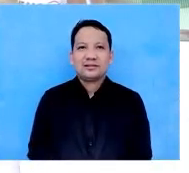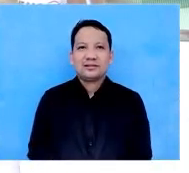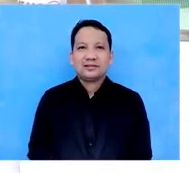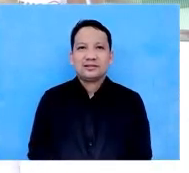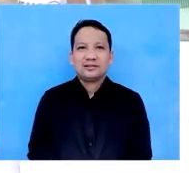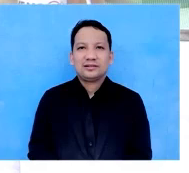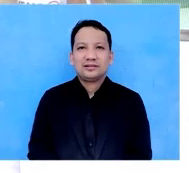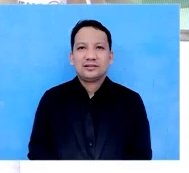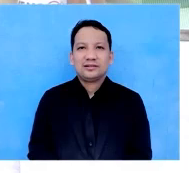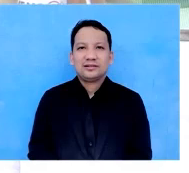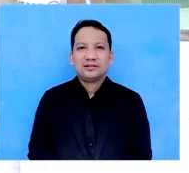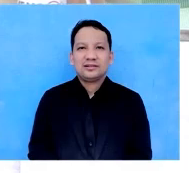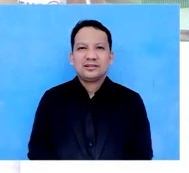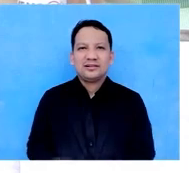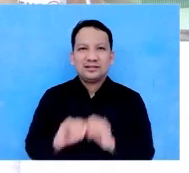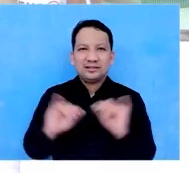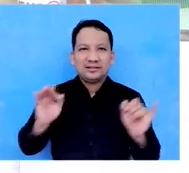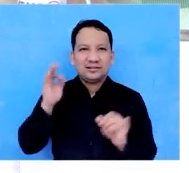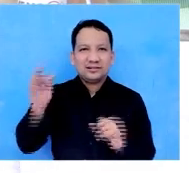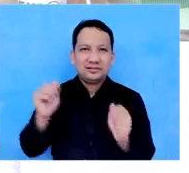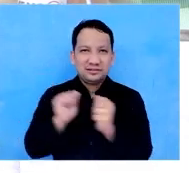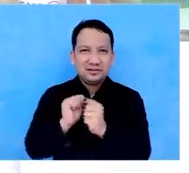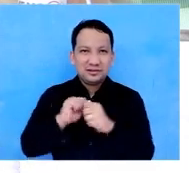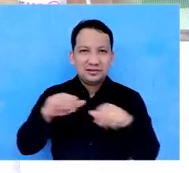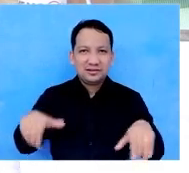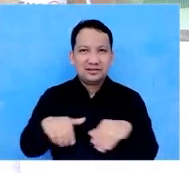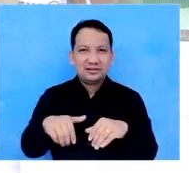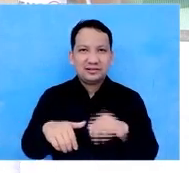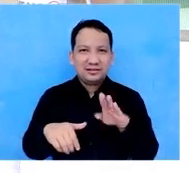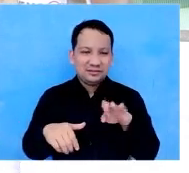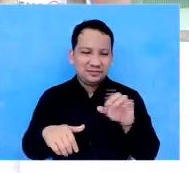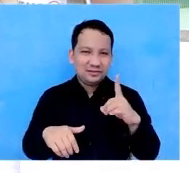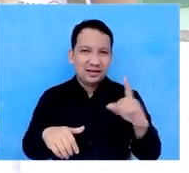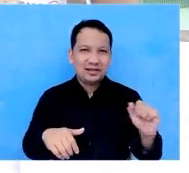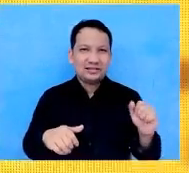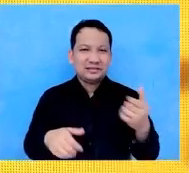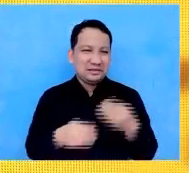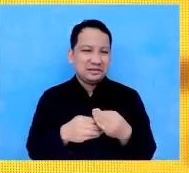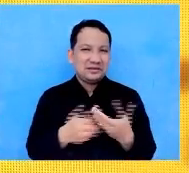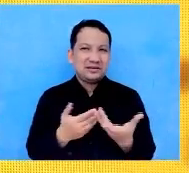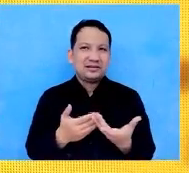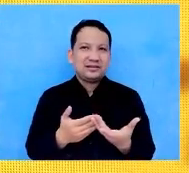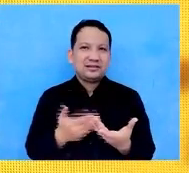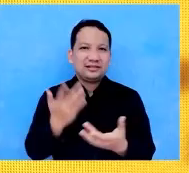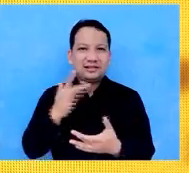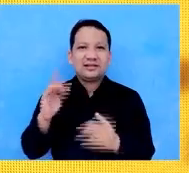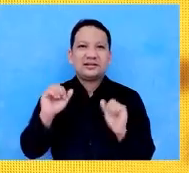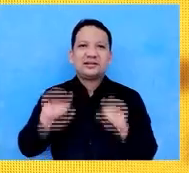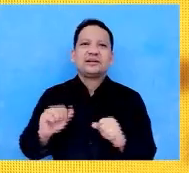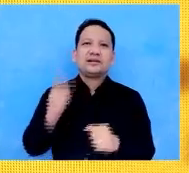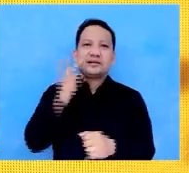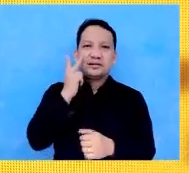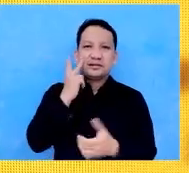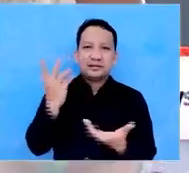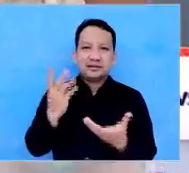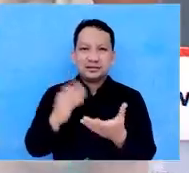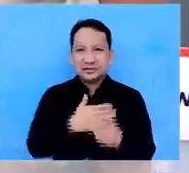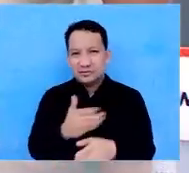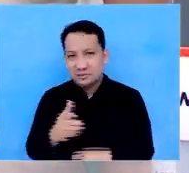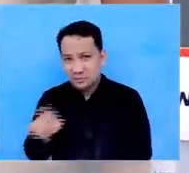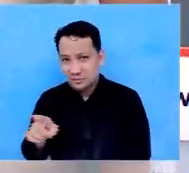Baka magkatrabaho kayo in the future. Sana. Magaling siya. Maladir ito. Magaling din naman. Pero pwede ba namin na marinig ang